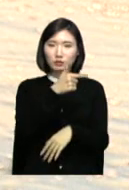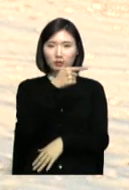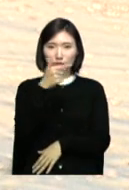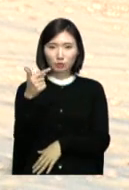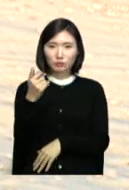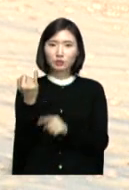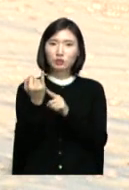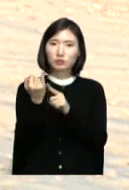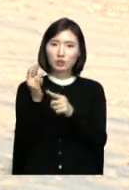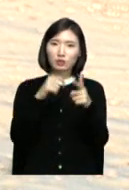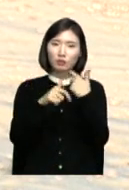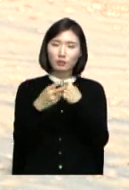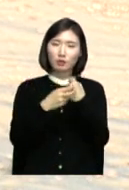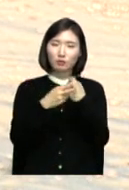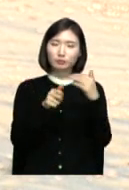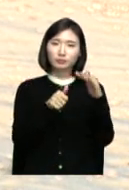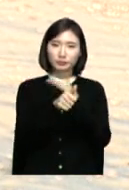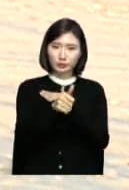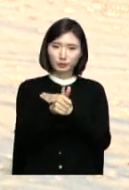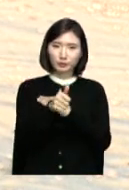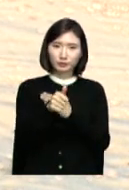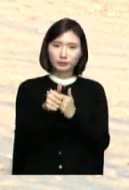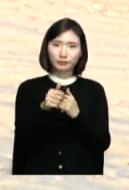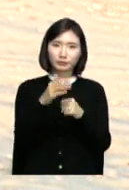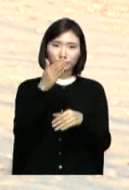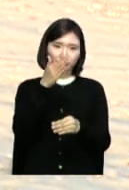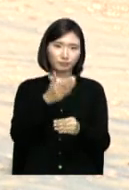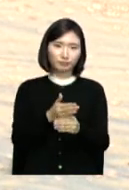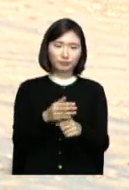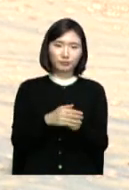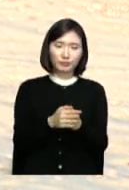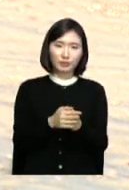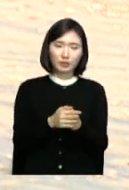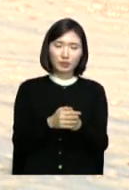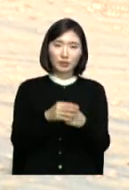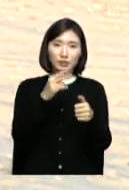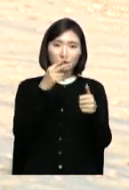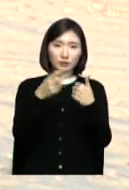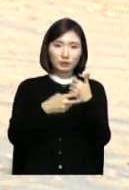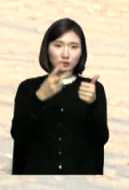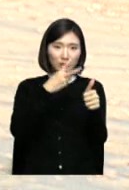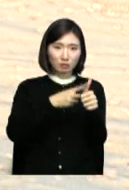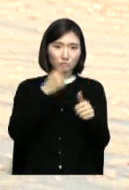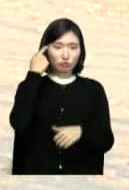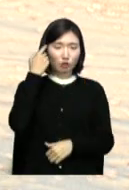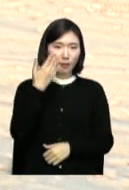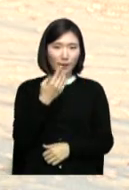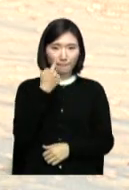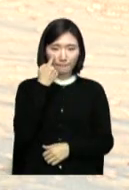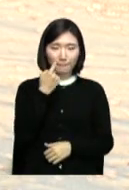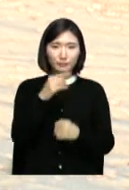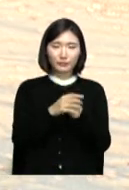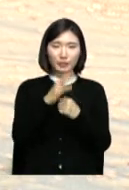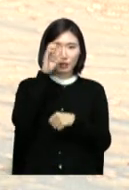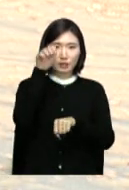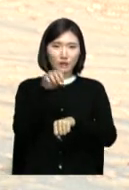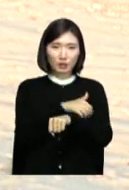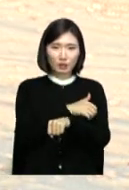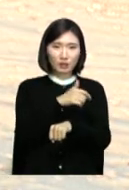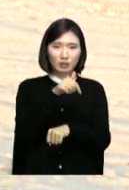여성이 병원을 더 찾는 것으로 나타나고 있습니다 자의 닥터에게 물어봐 이번 시간엔 알레르기성